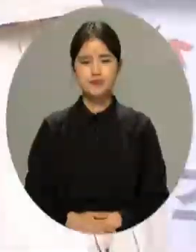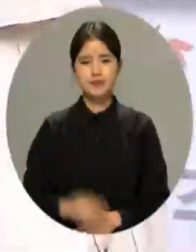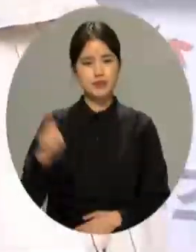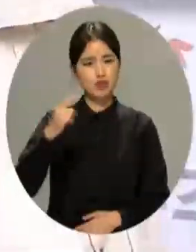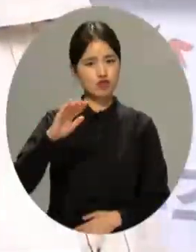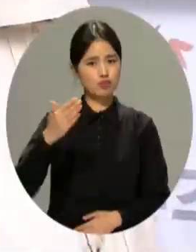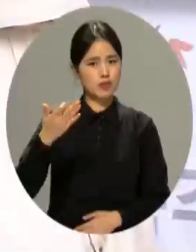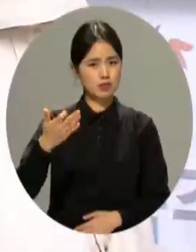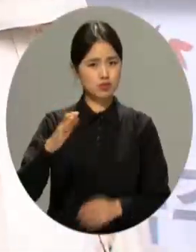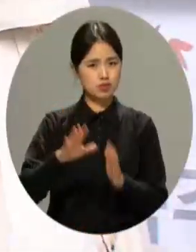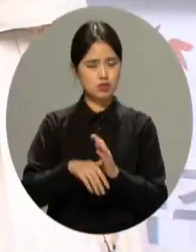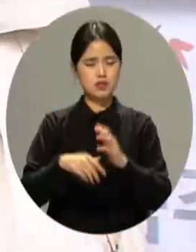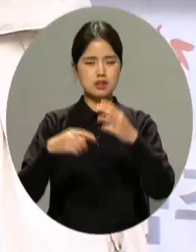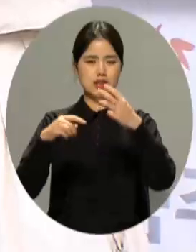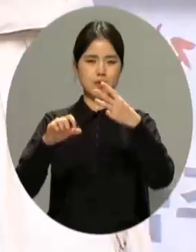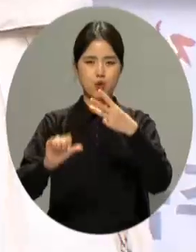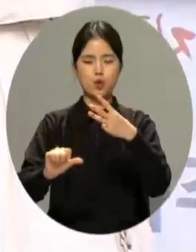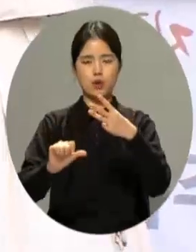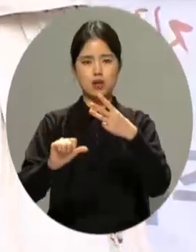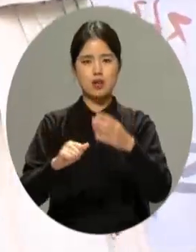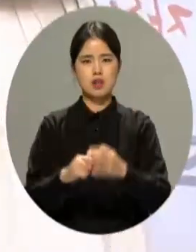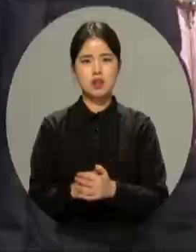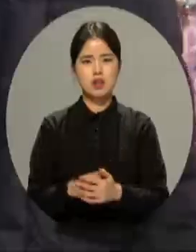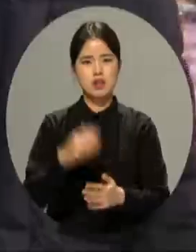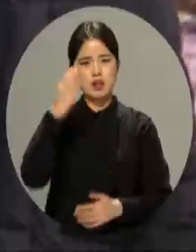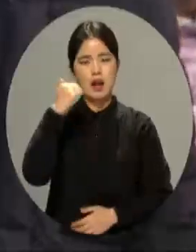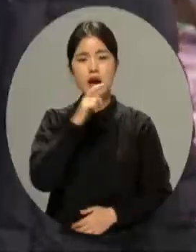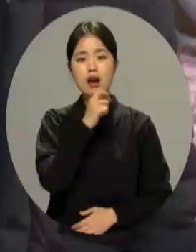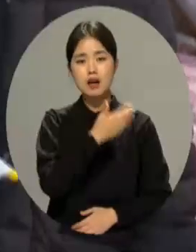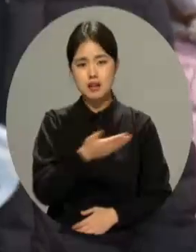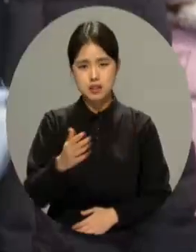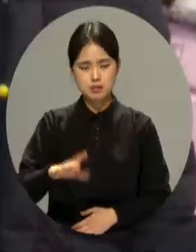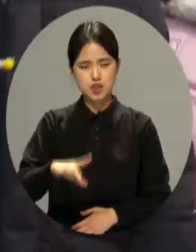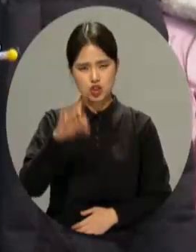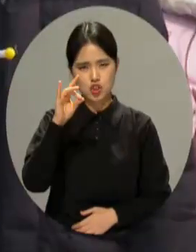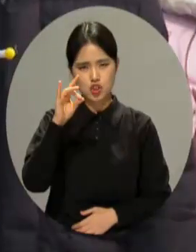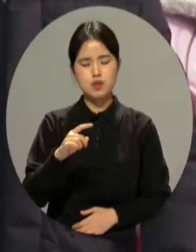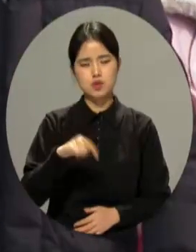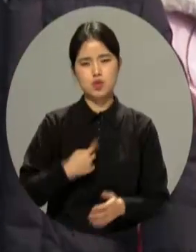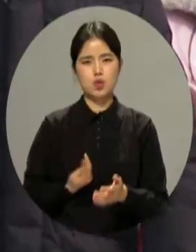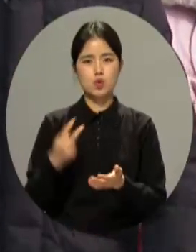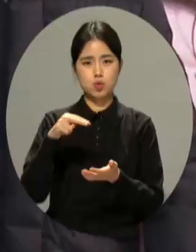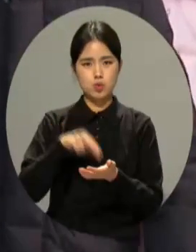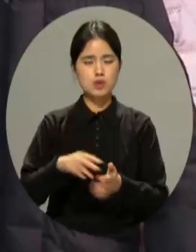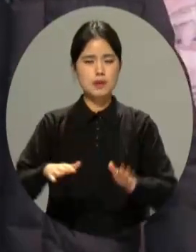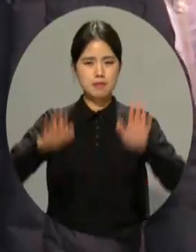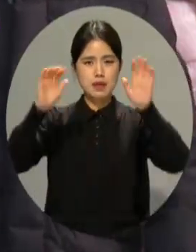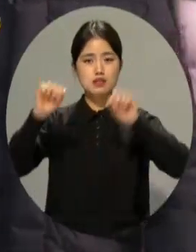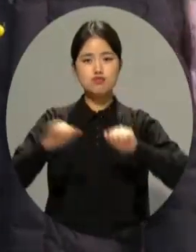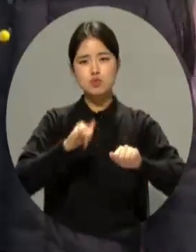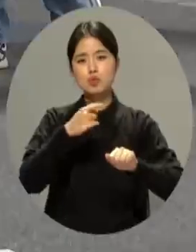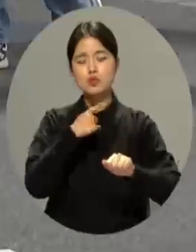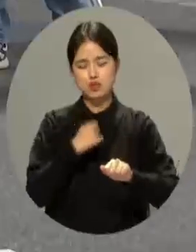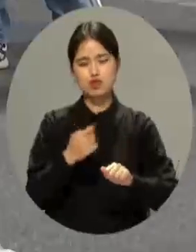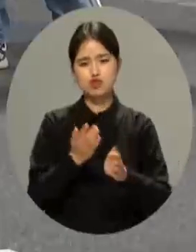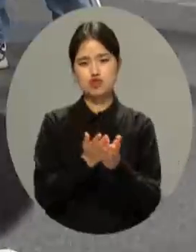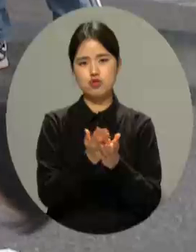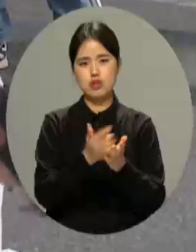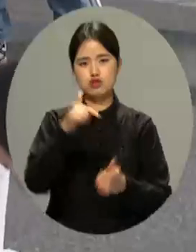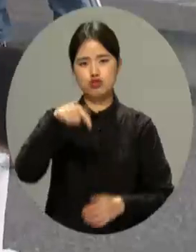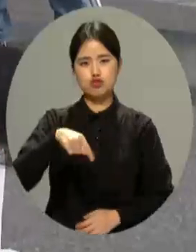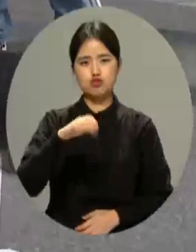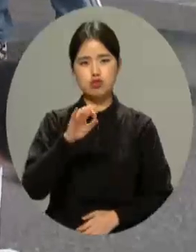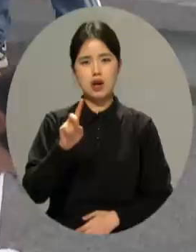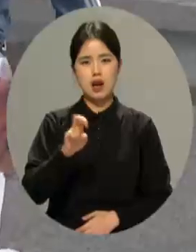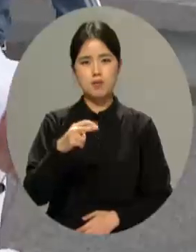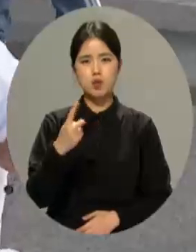1919년 3월 5일 한강 이남에서는 최초로 독립 만세운동이 있었던 군산의 구암동산